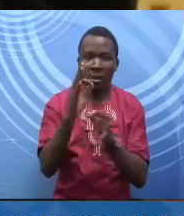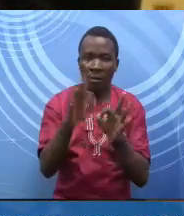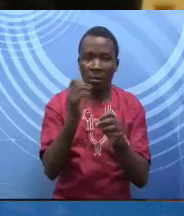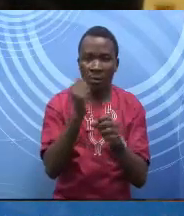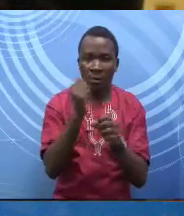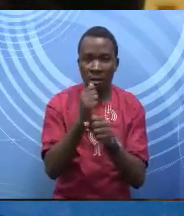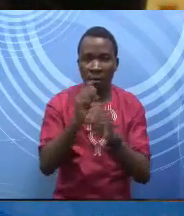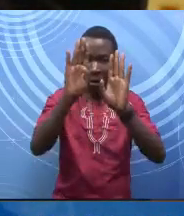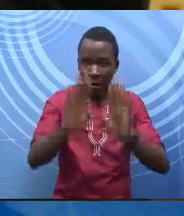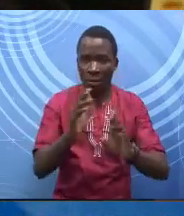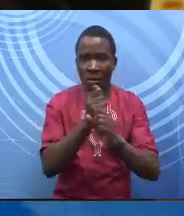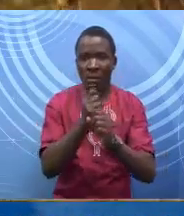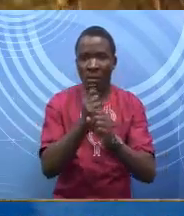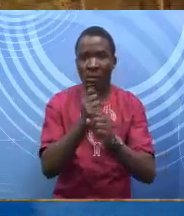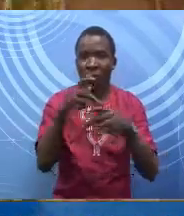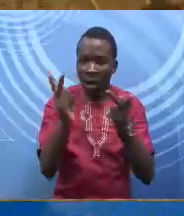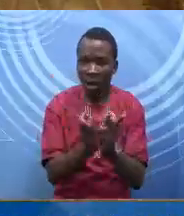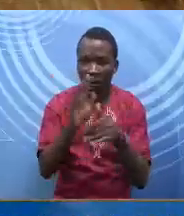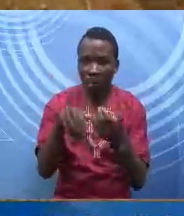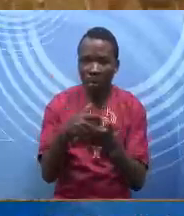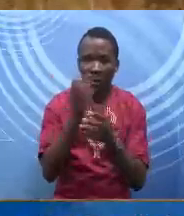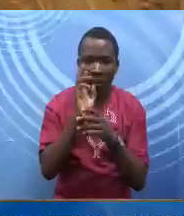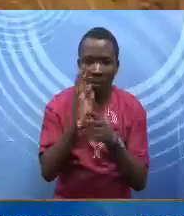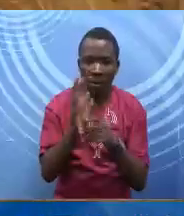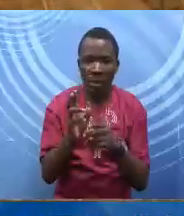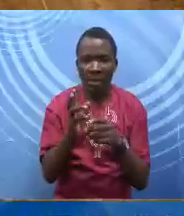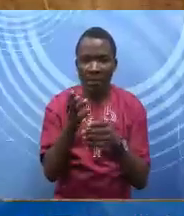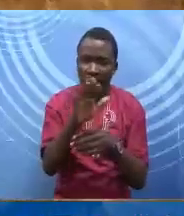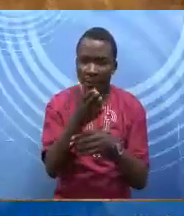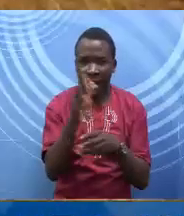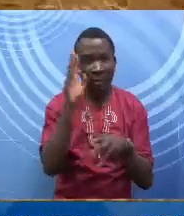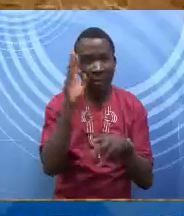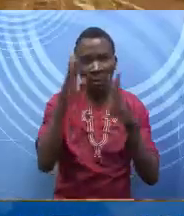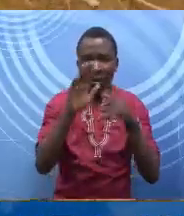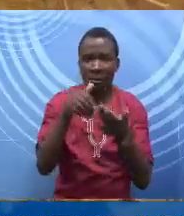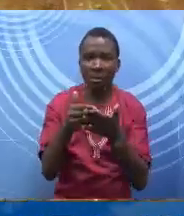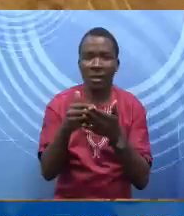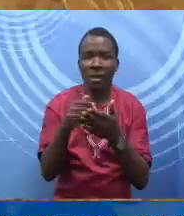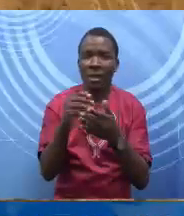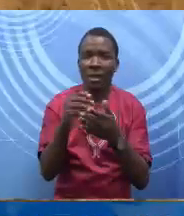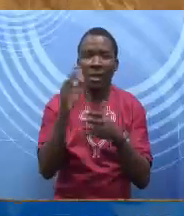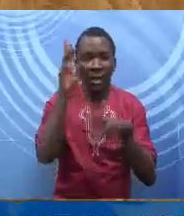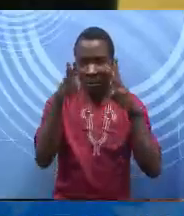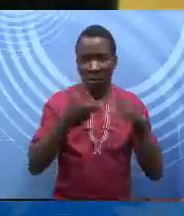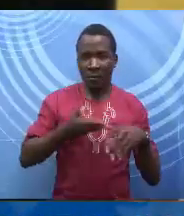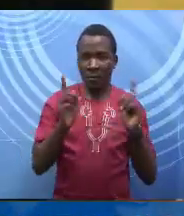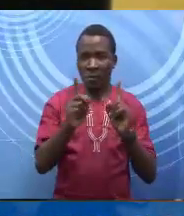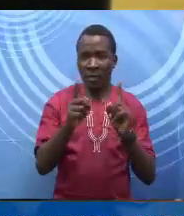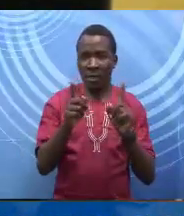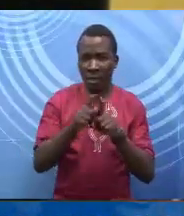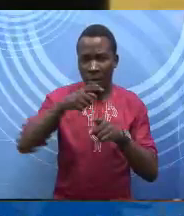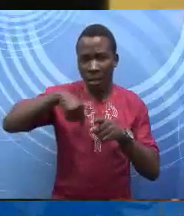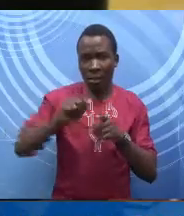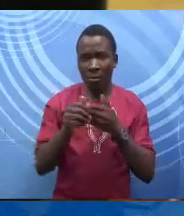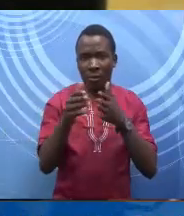nkuta zizakorwa ahantu hose ubona hateye impungenge nta mpungenge bakagombye kugira kuko natwe